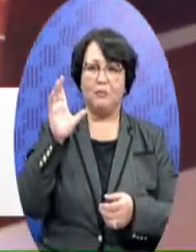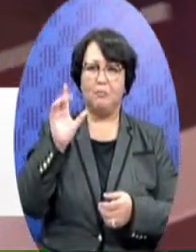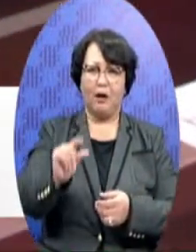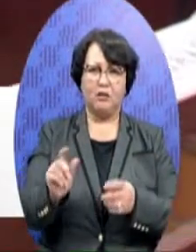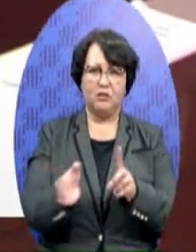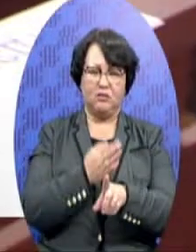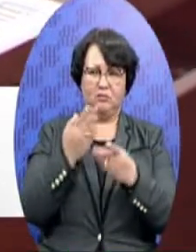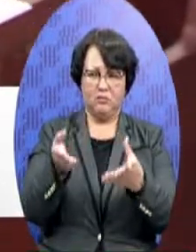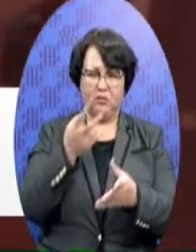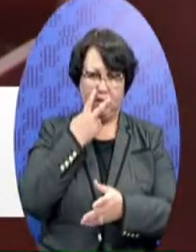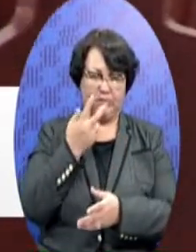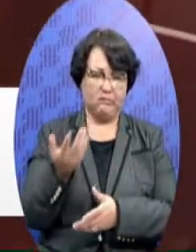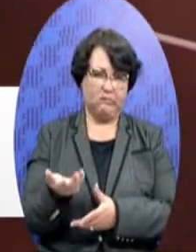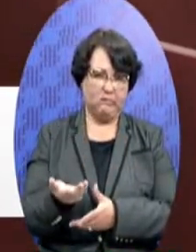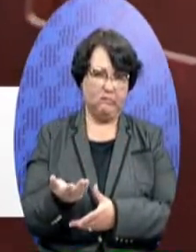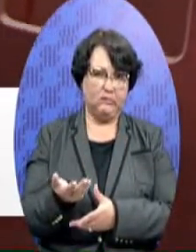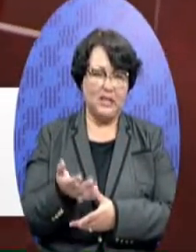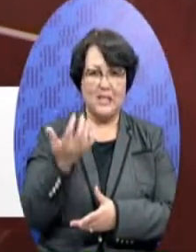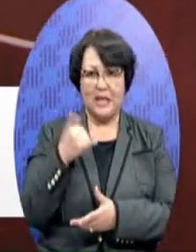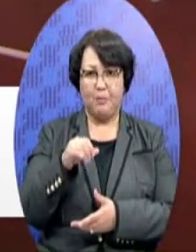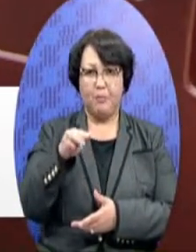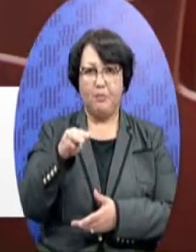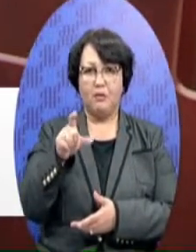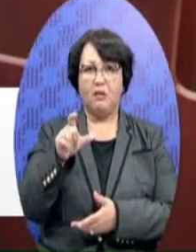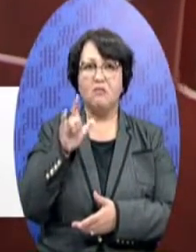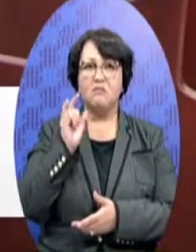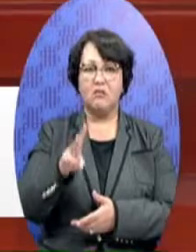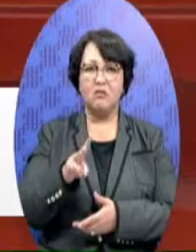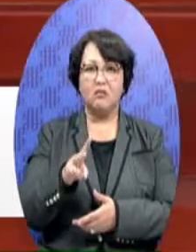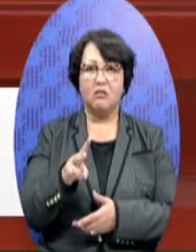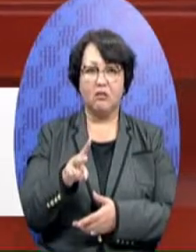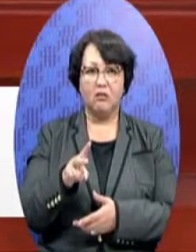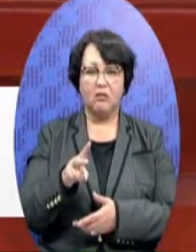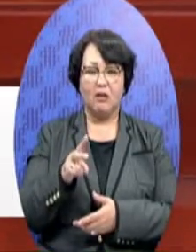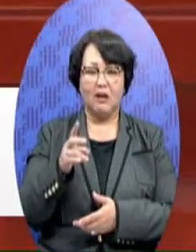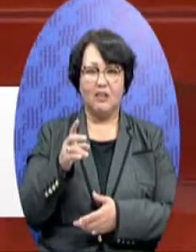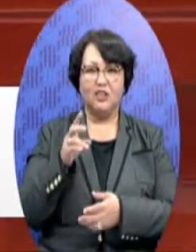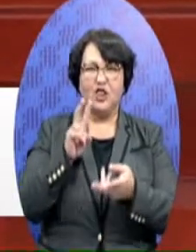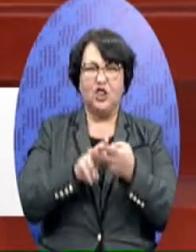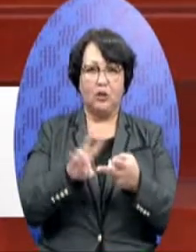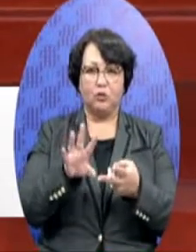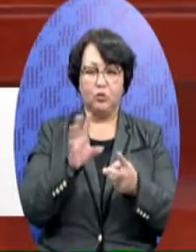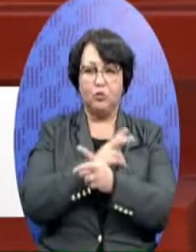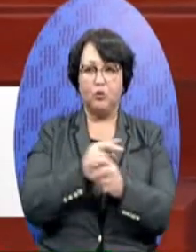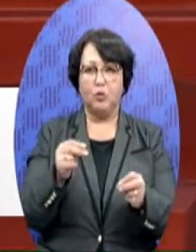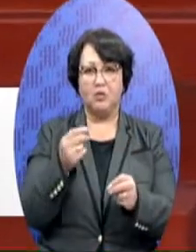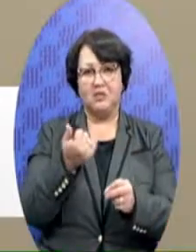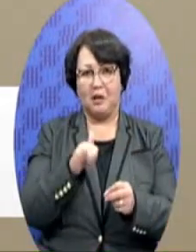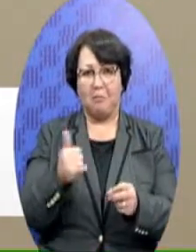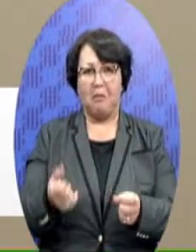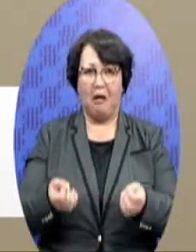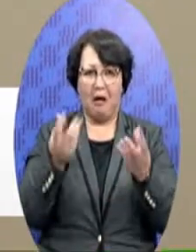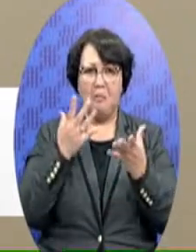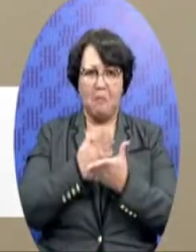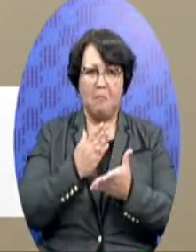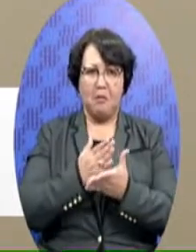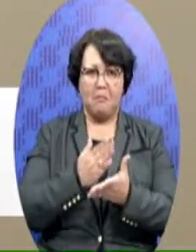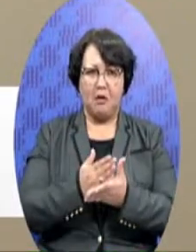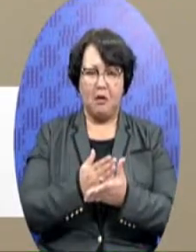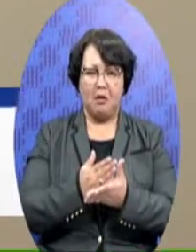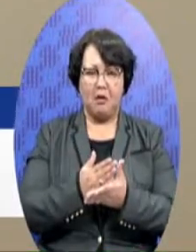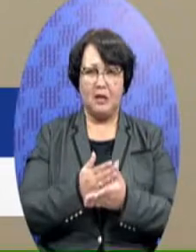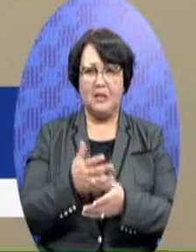байна. Түүнчлэн зарим хэргийг тэнсэн харгалзах зарчмаар ялаас чөлөөлөх нь их байгаа нь судалгаагаар гарчээ. Тухайн жил шинэ